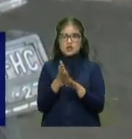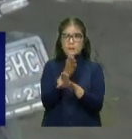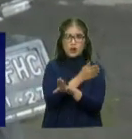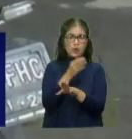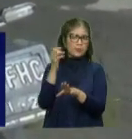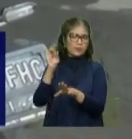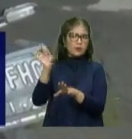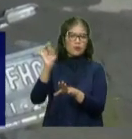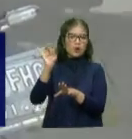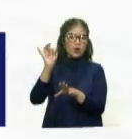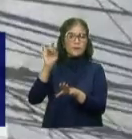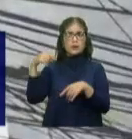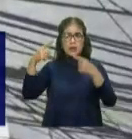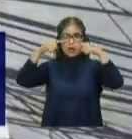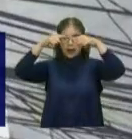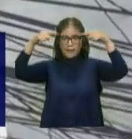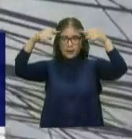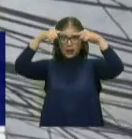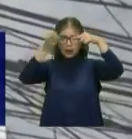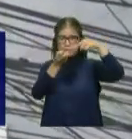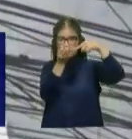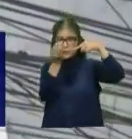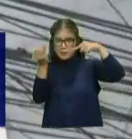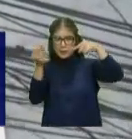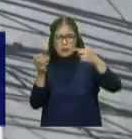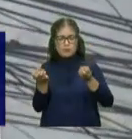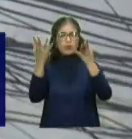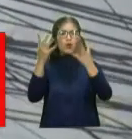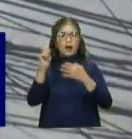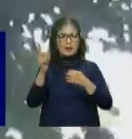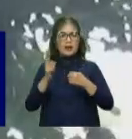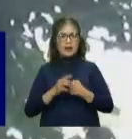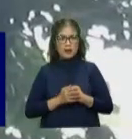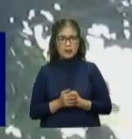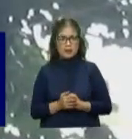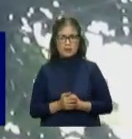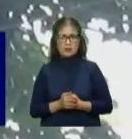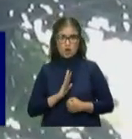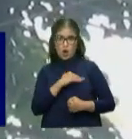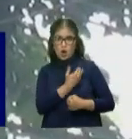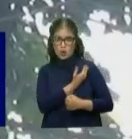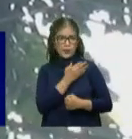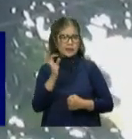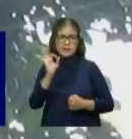gede baru tuh ada ledakan gitu. Tak ada korban dalam kejadian ini, petugas masih menyelidiki penyebab